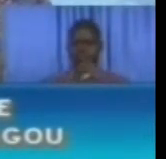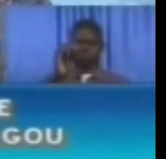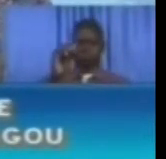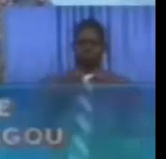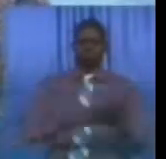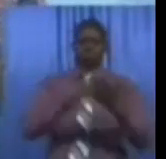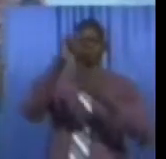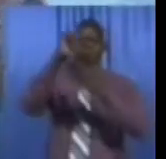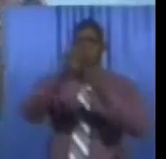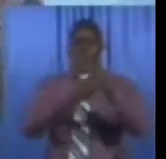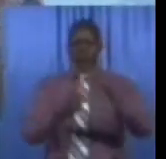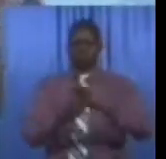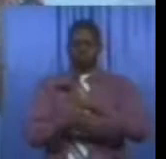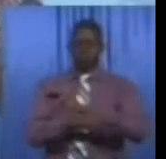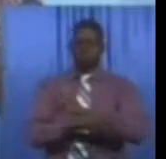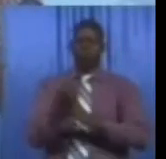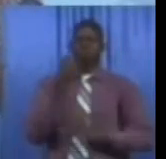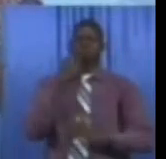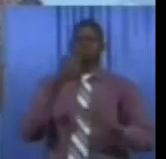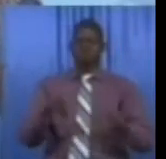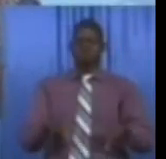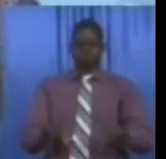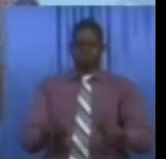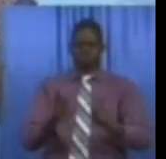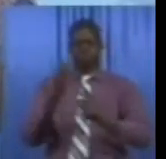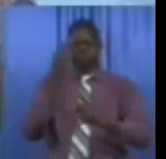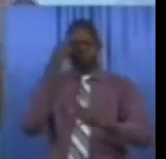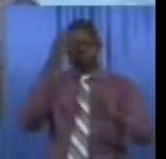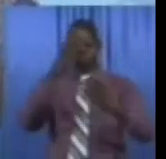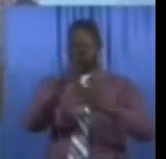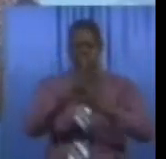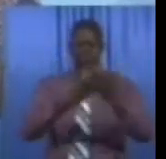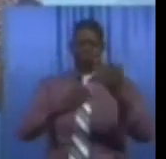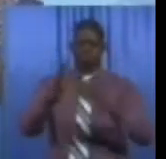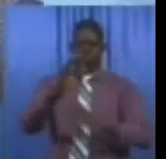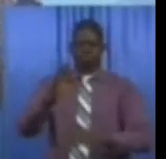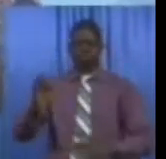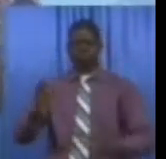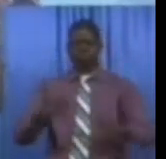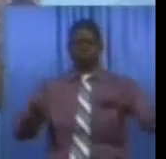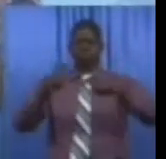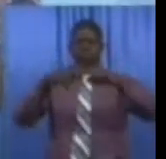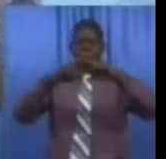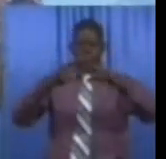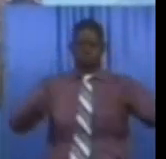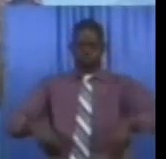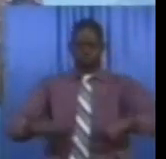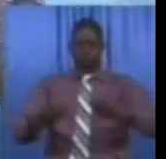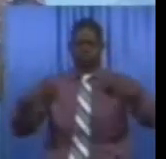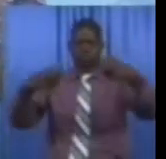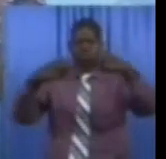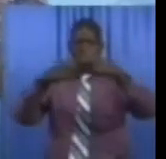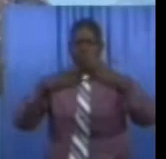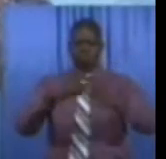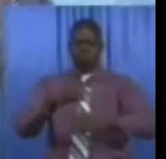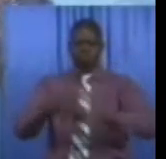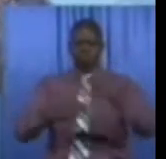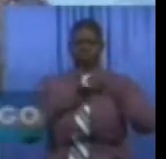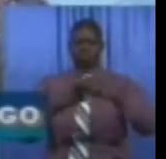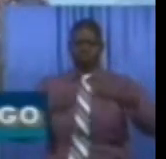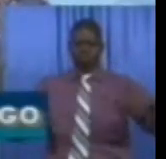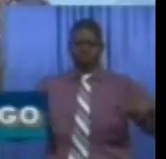projet sous-régional qui devrait permettre pour la partie burkinabé d'accroître l'offre énergétique de la nationale de